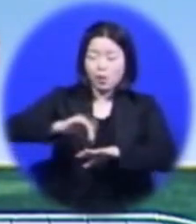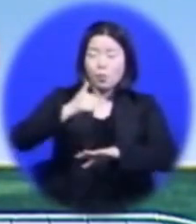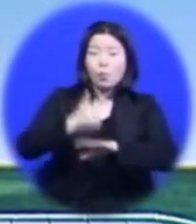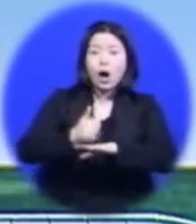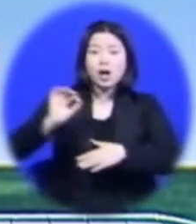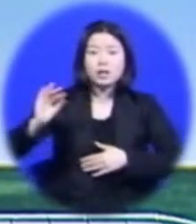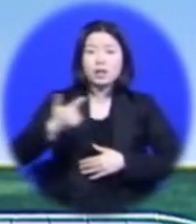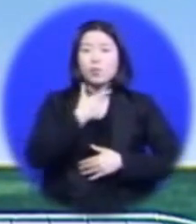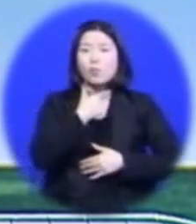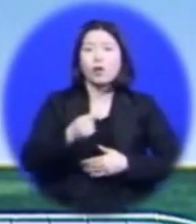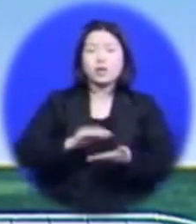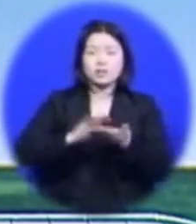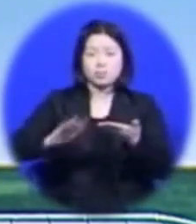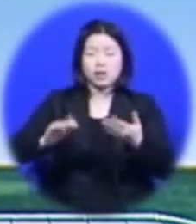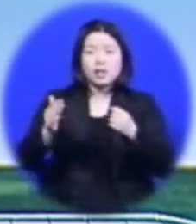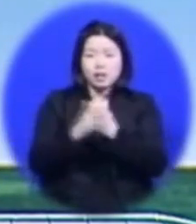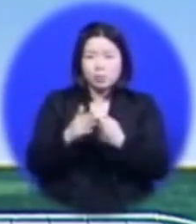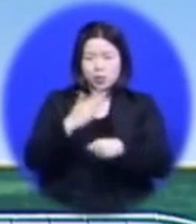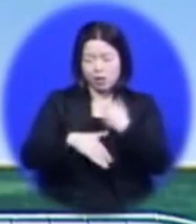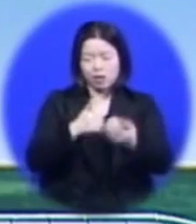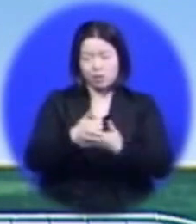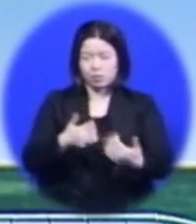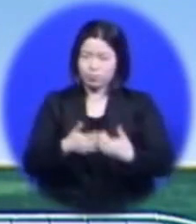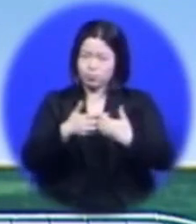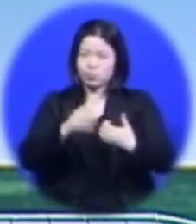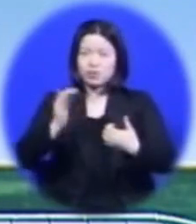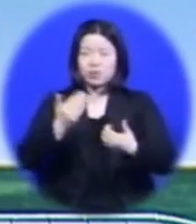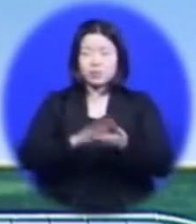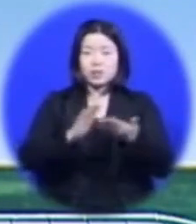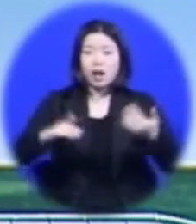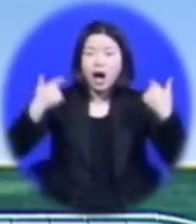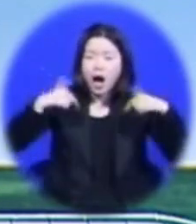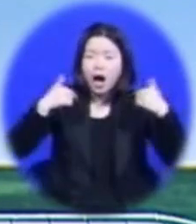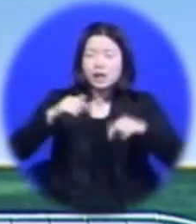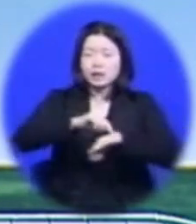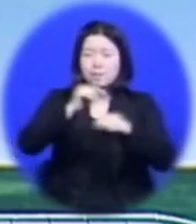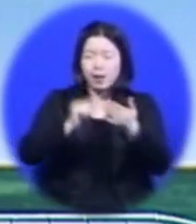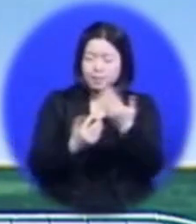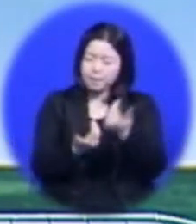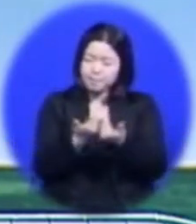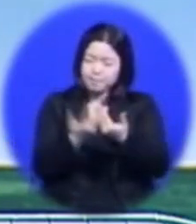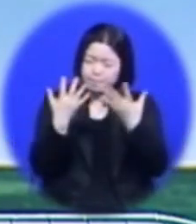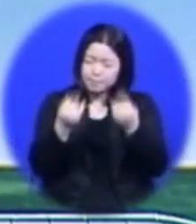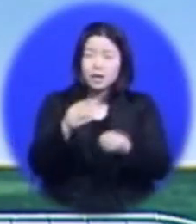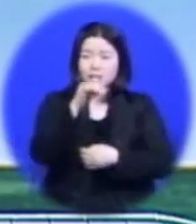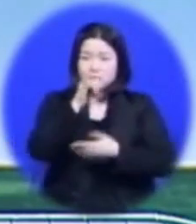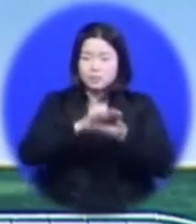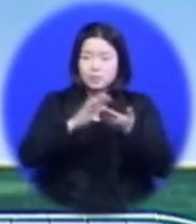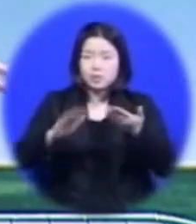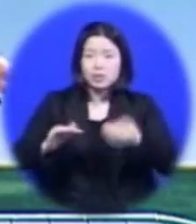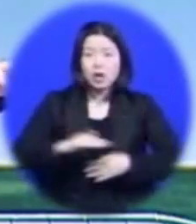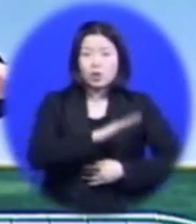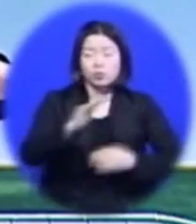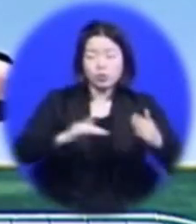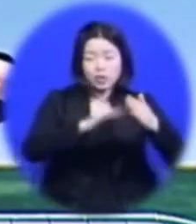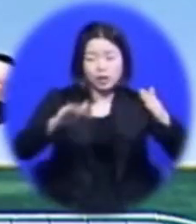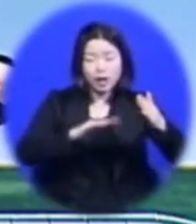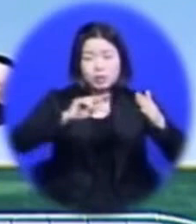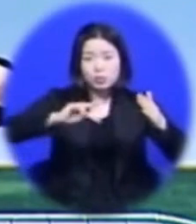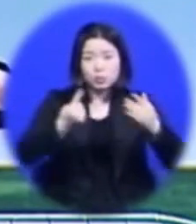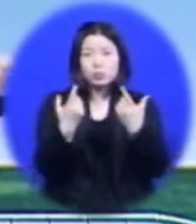원하세요. 그러니 하나님과 싸우는 거죠. 늘 마음이 갈등이 많습니다. 우리 가정이